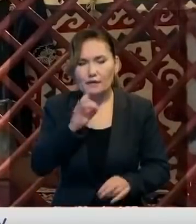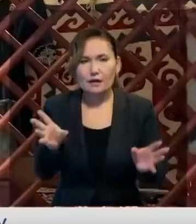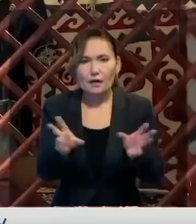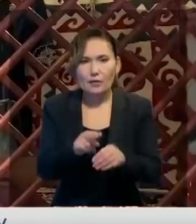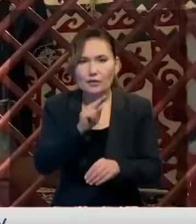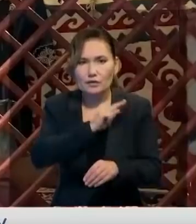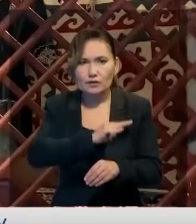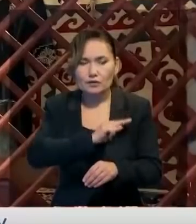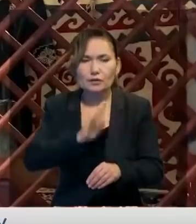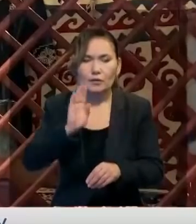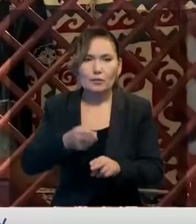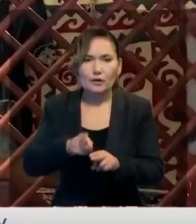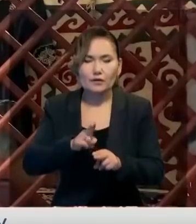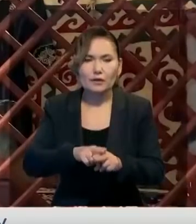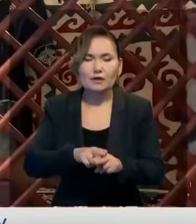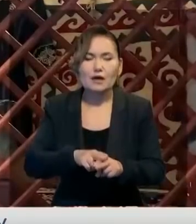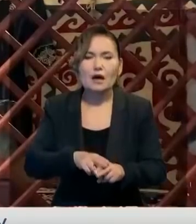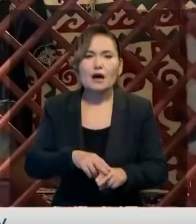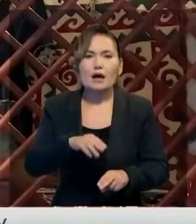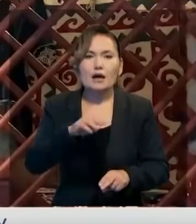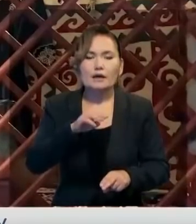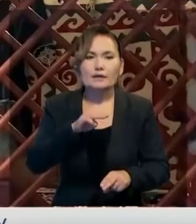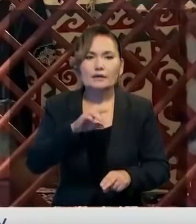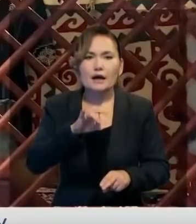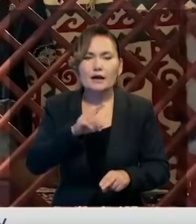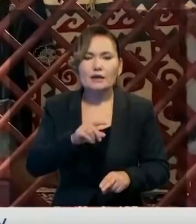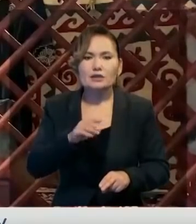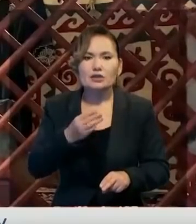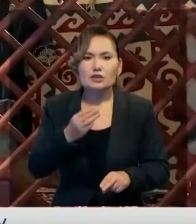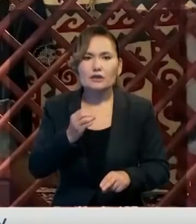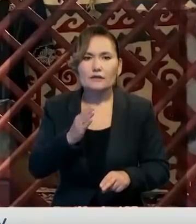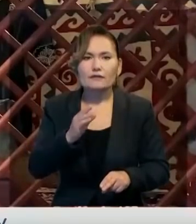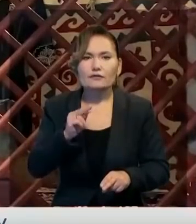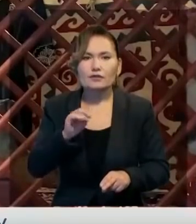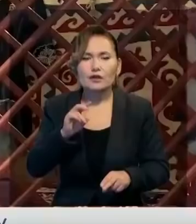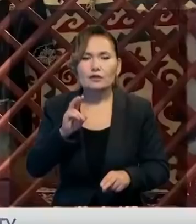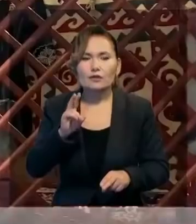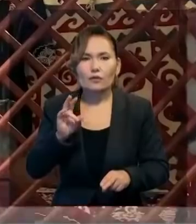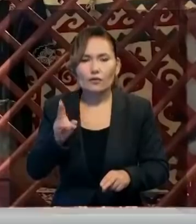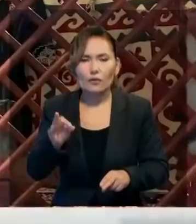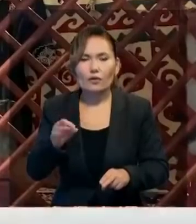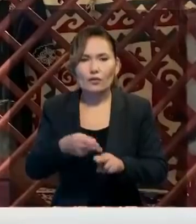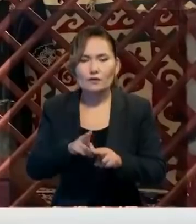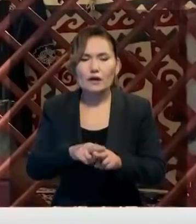ішінде Тарас Шевченконың мұрасын Маңғыстауда насихаттау, қазақ